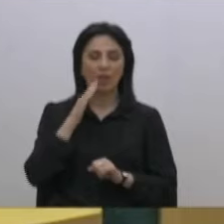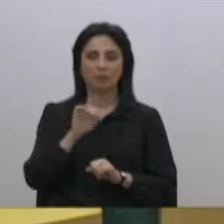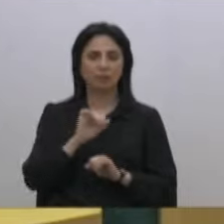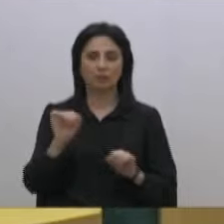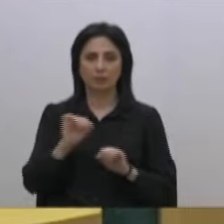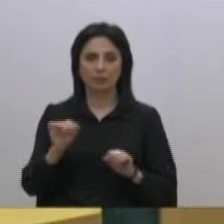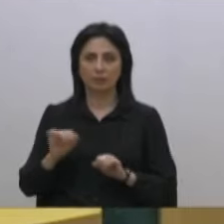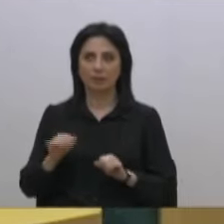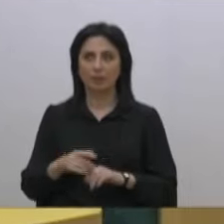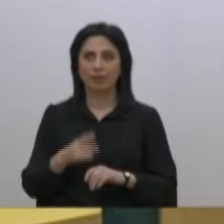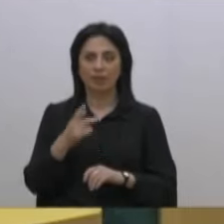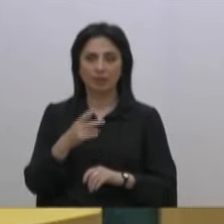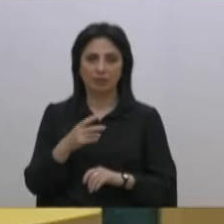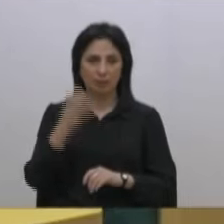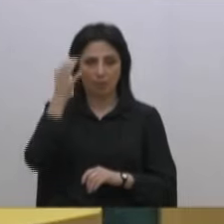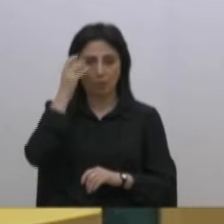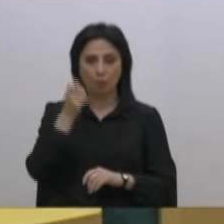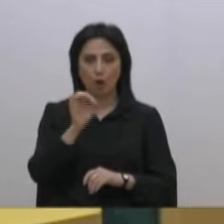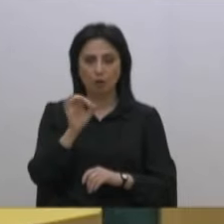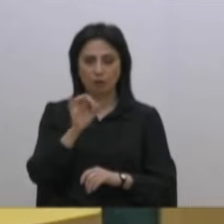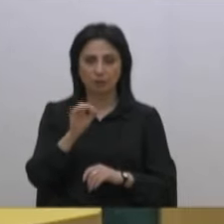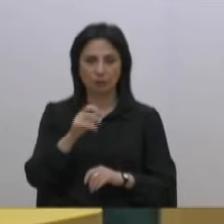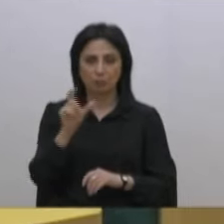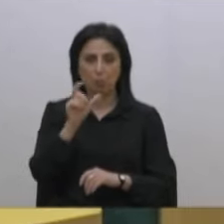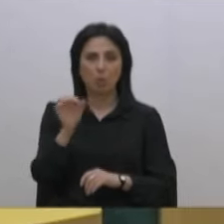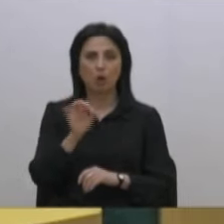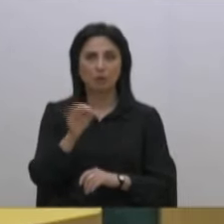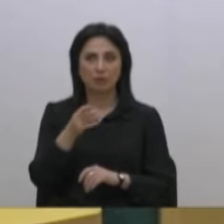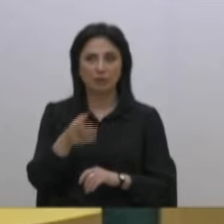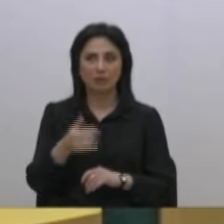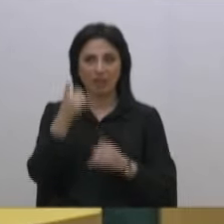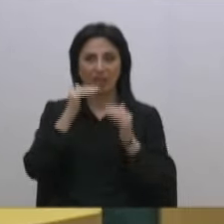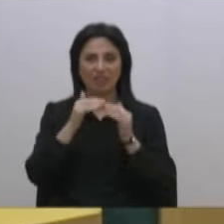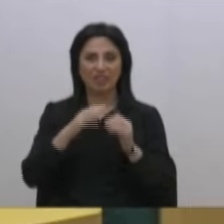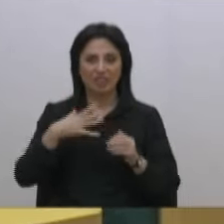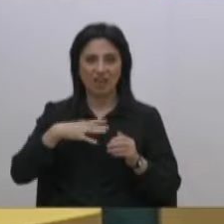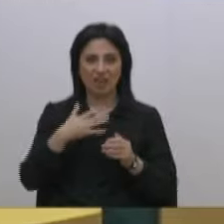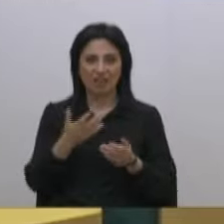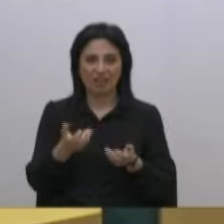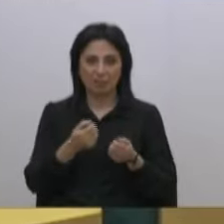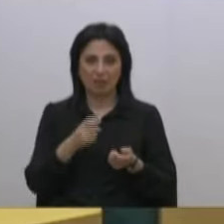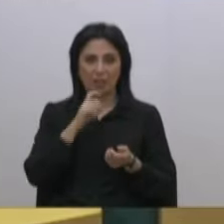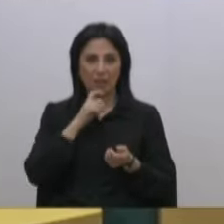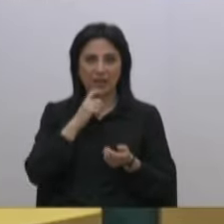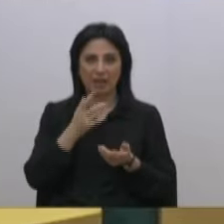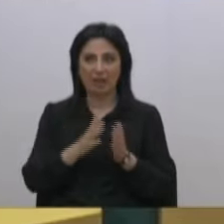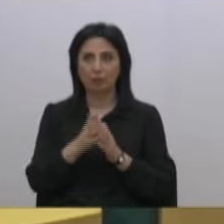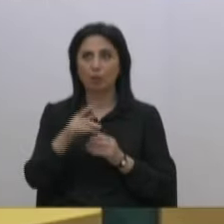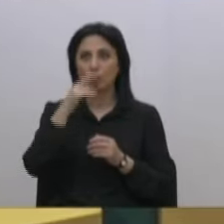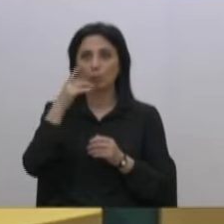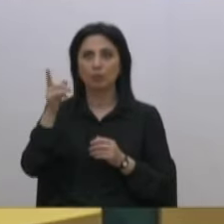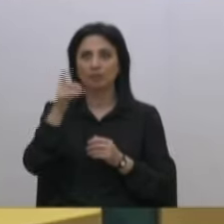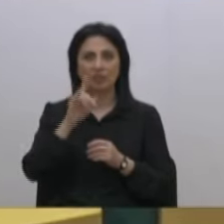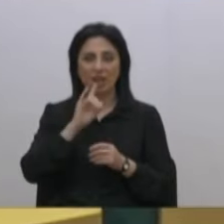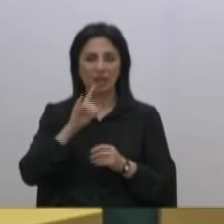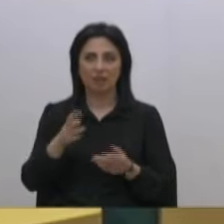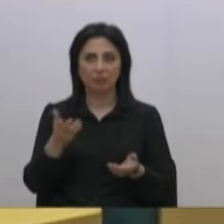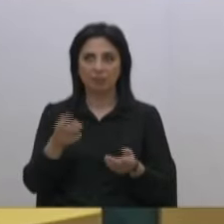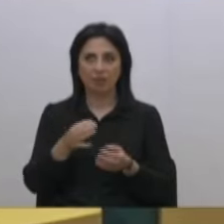რაც გადის მოცვი, რომლითაც მხოლოდ ქართველი ფერმერი და გლეხი თუ მიიღებს მოსავალს, თორე ეხლა რუსეთისთვის ეს არ